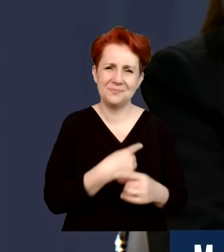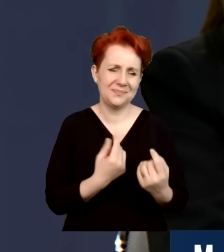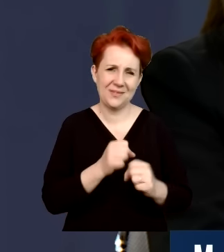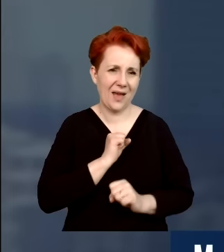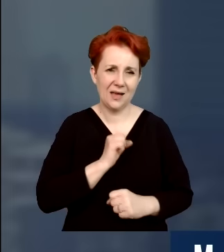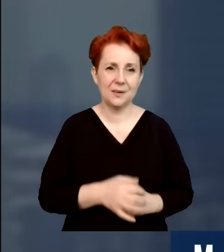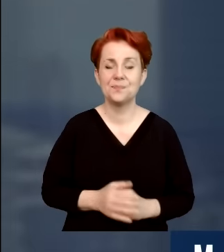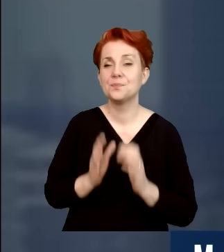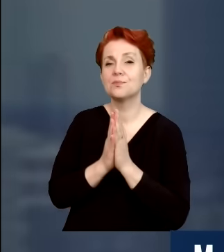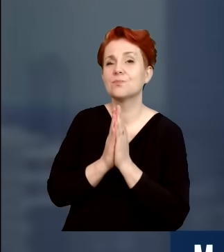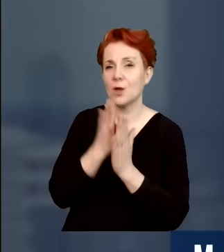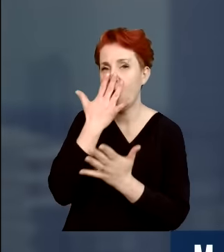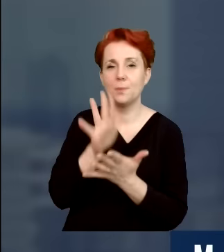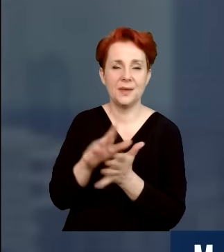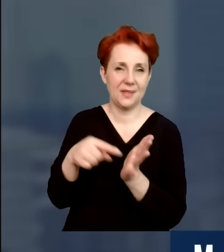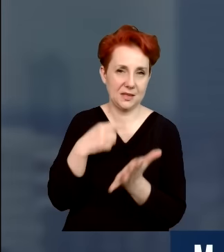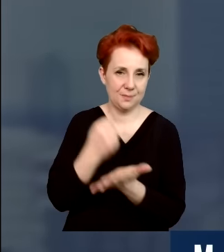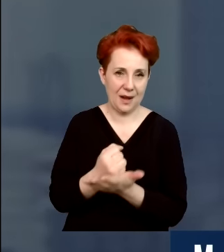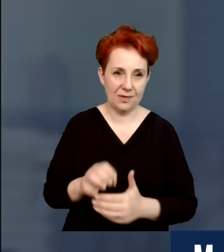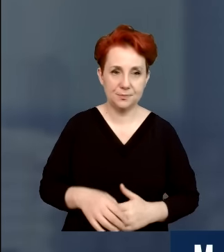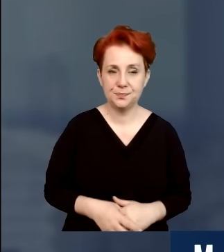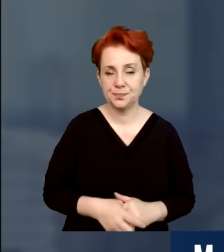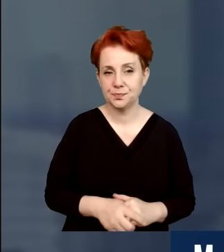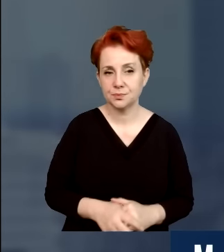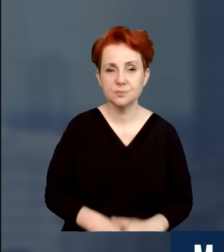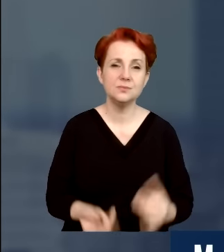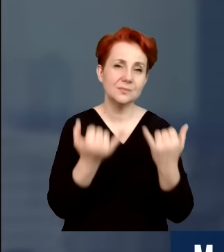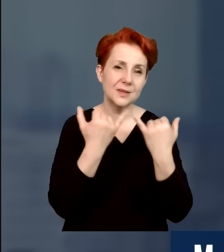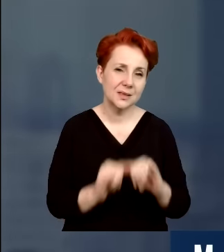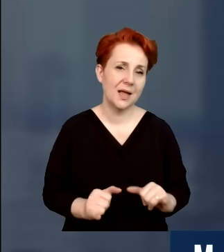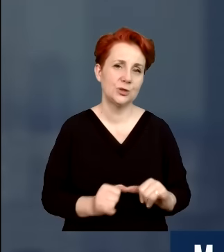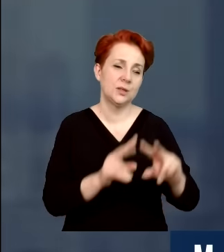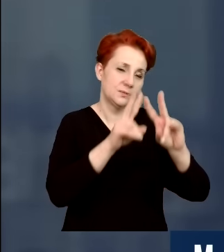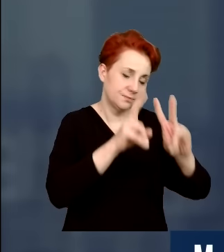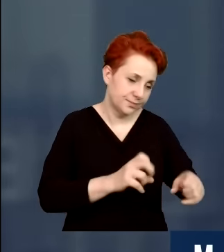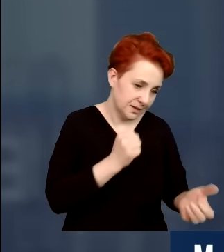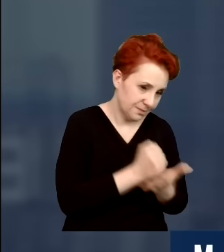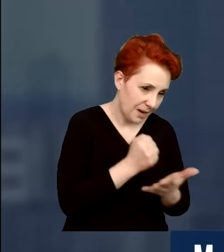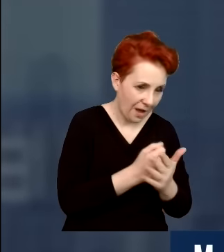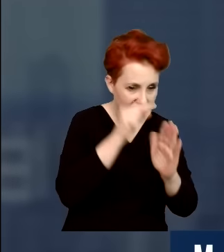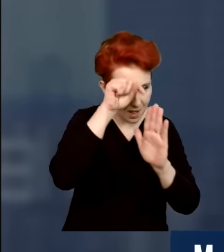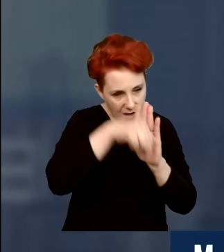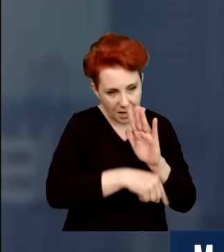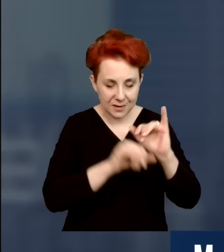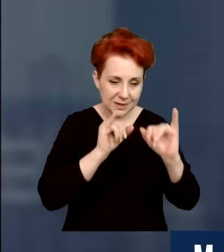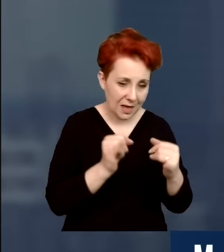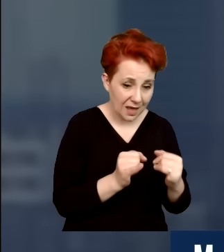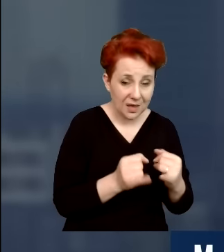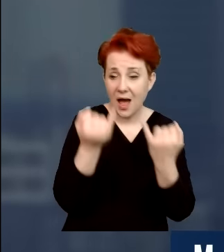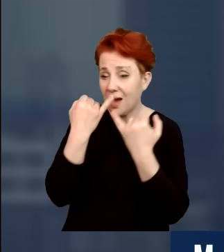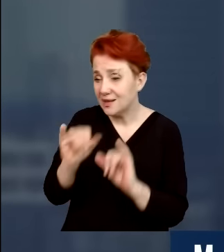o komentarz w tej sprawie, bo co innego jest badanie sprawy, dociekania, co innego zwyczajnie